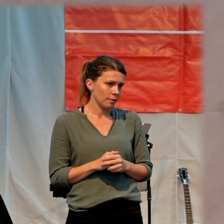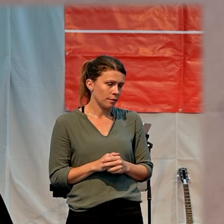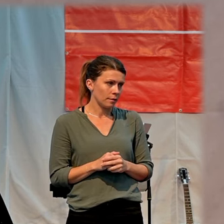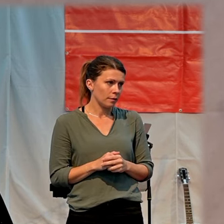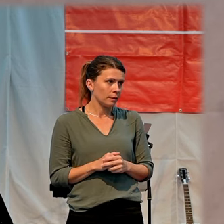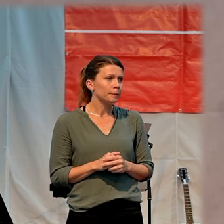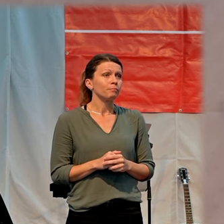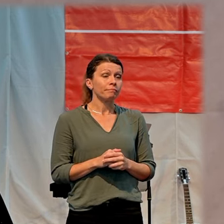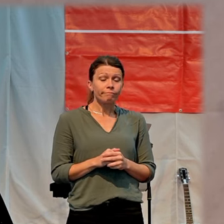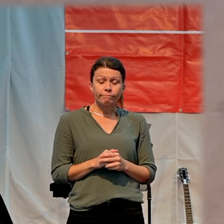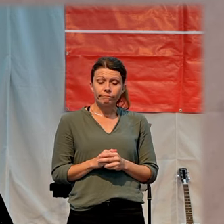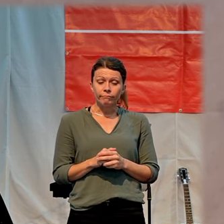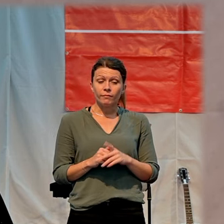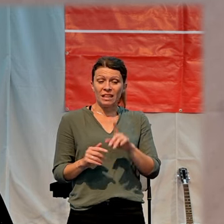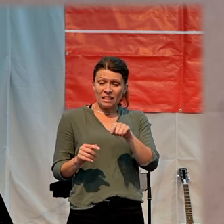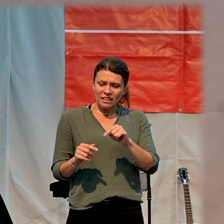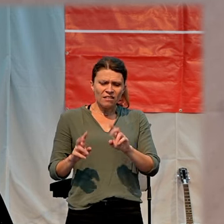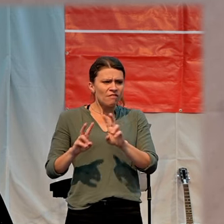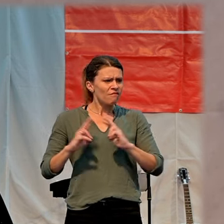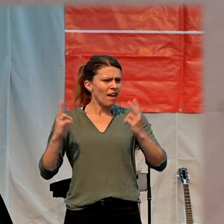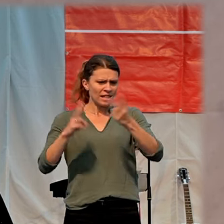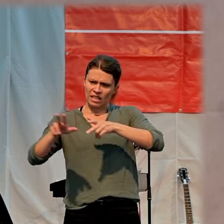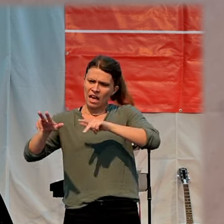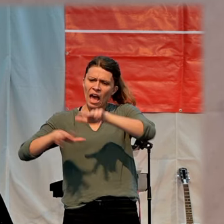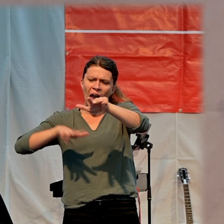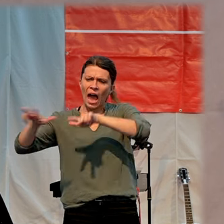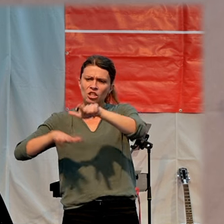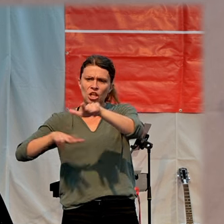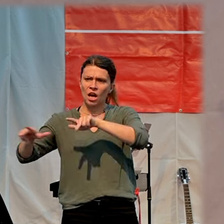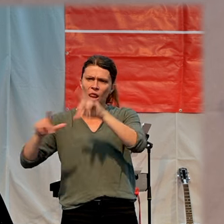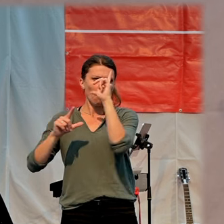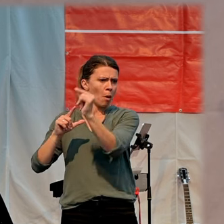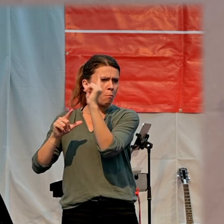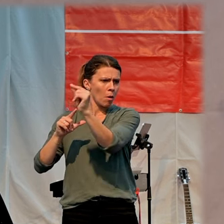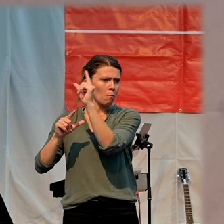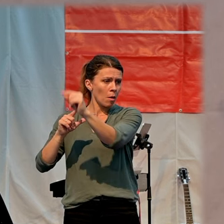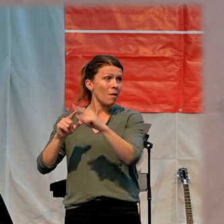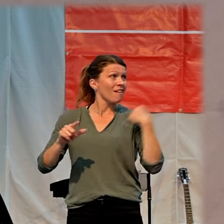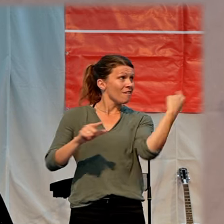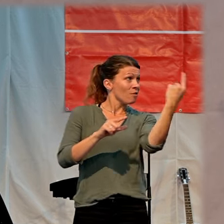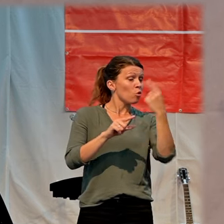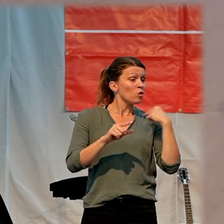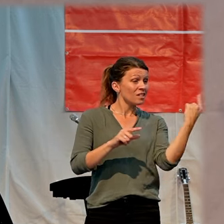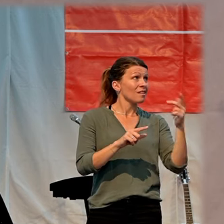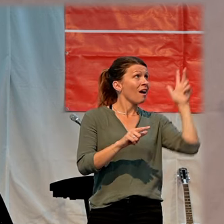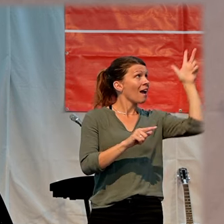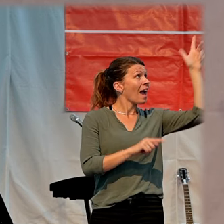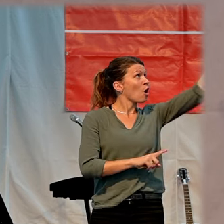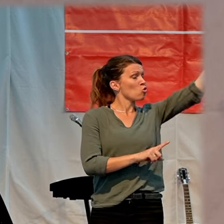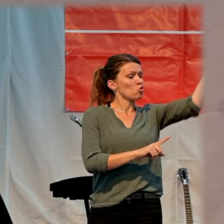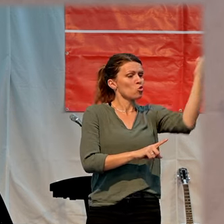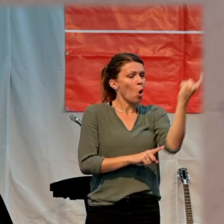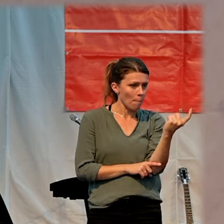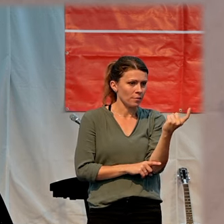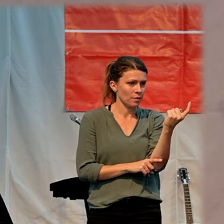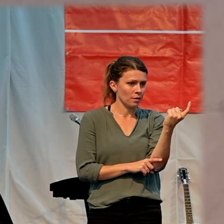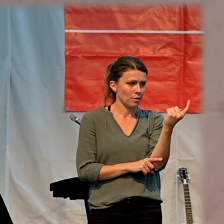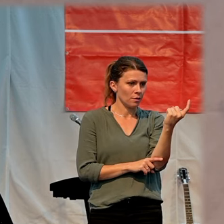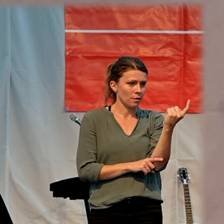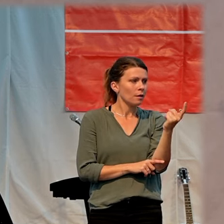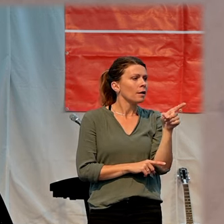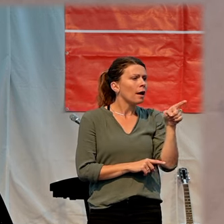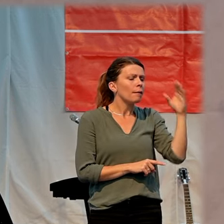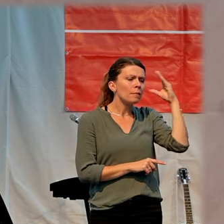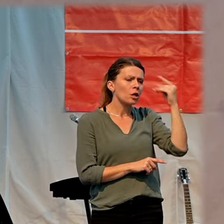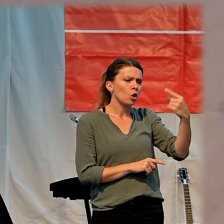sie gehen, unser Herr kommt. Das ist ein Zitat von Altpräsident Gustav Heinemann. Ich begegnete ihm mal auf